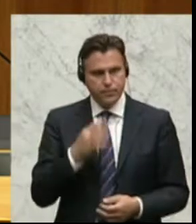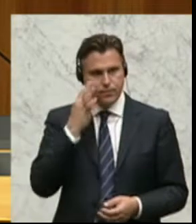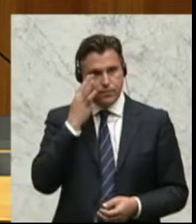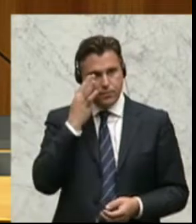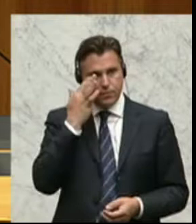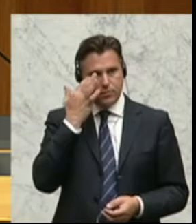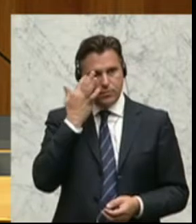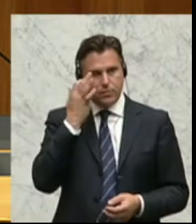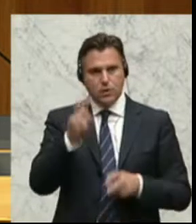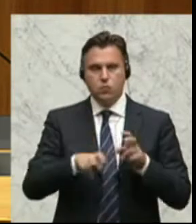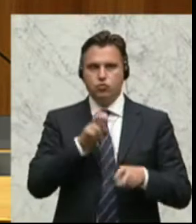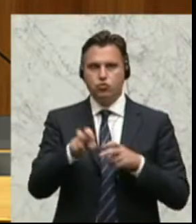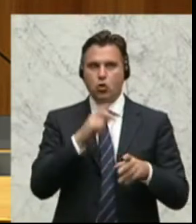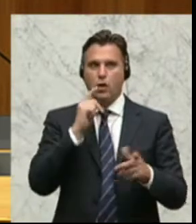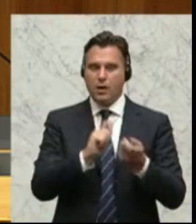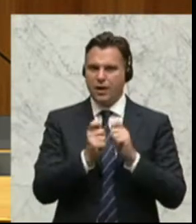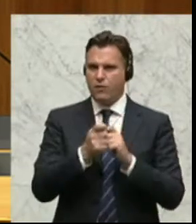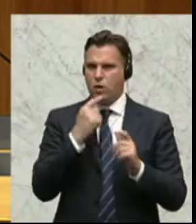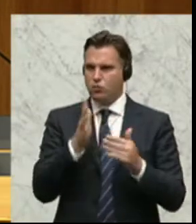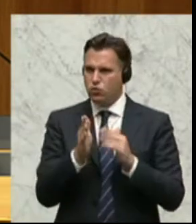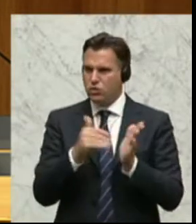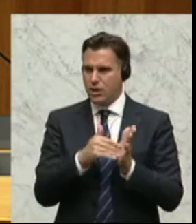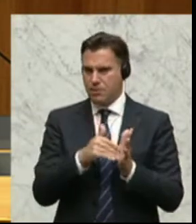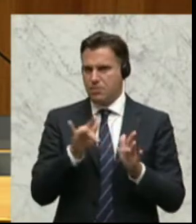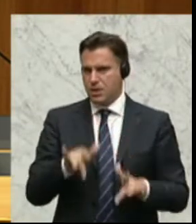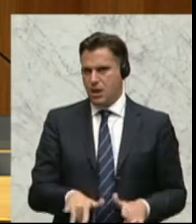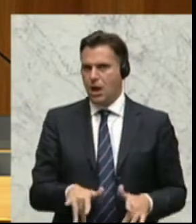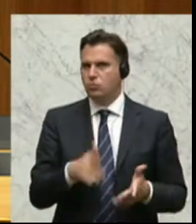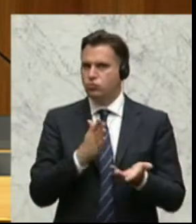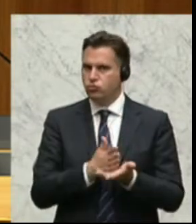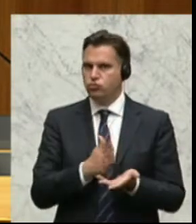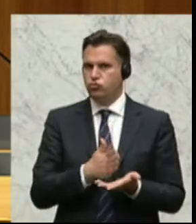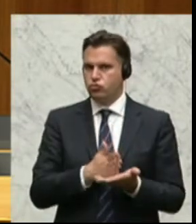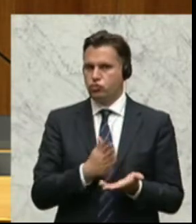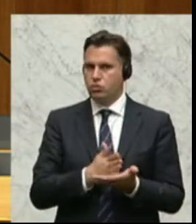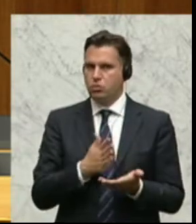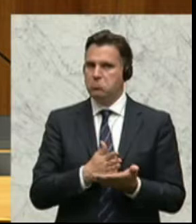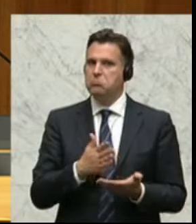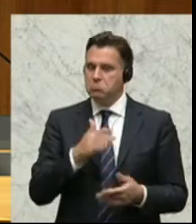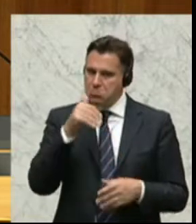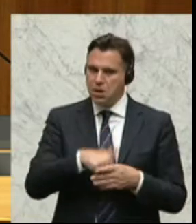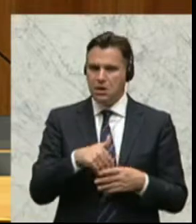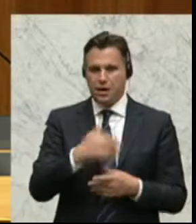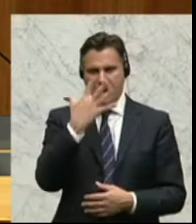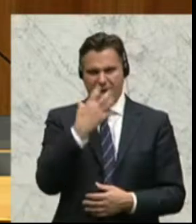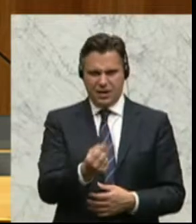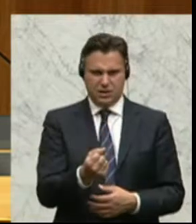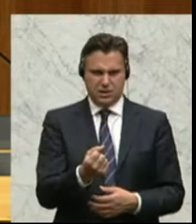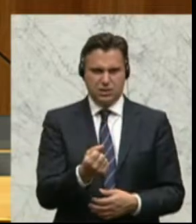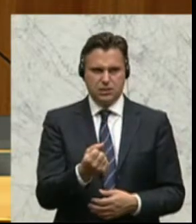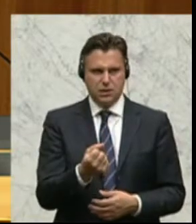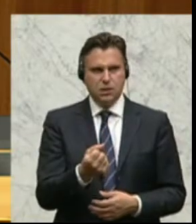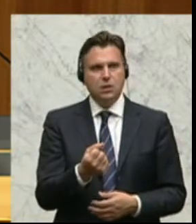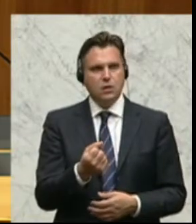Steuerreform und Steuersystem ist ja eines, das durchaus ernster ist, als dass man es mit einer